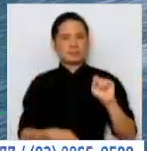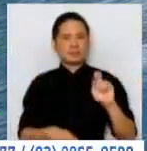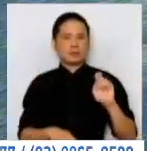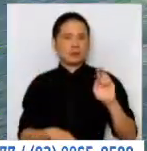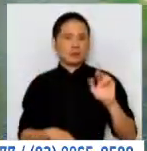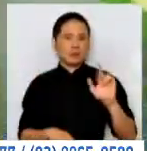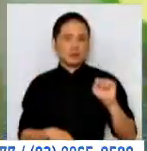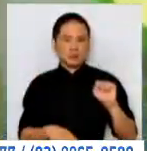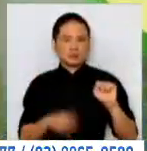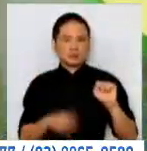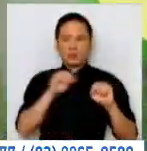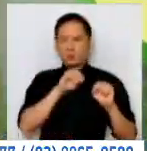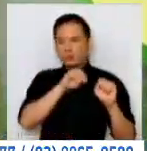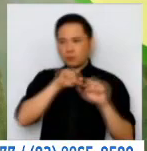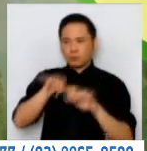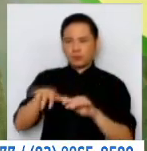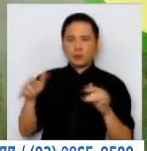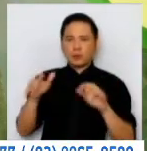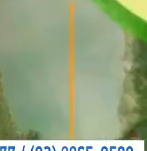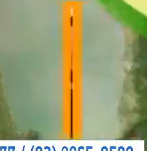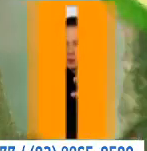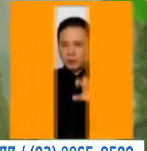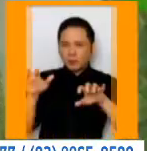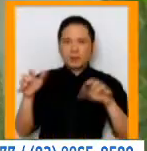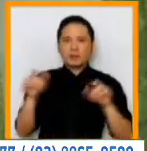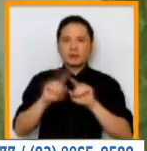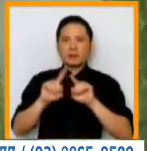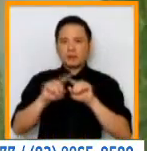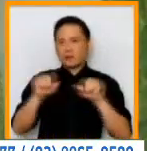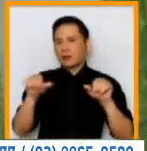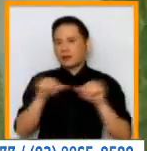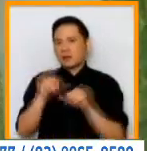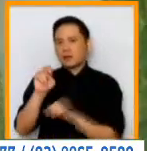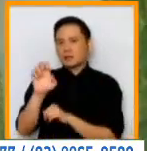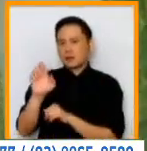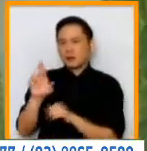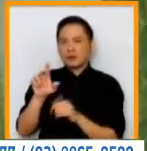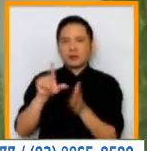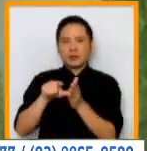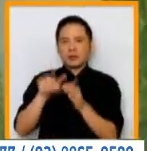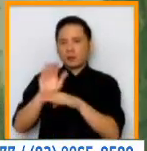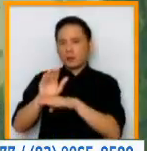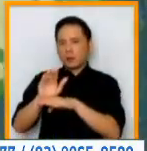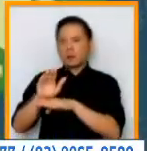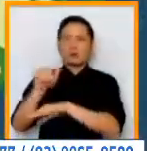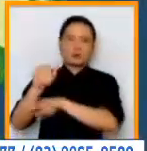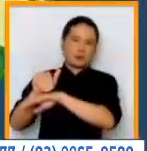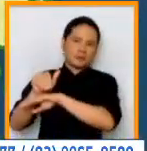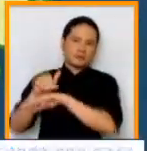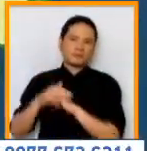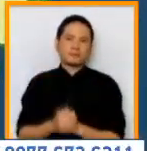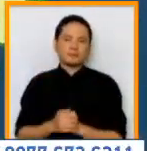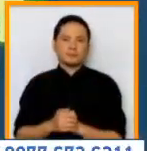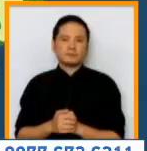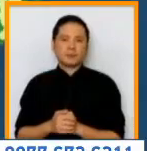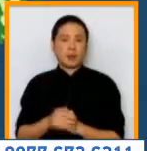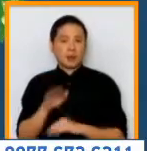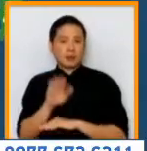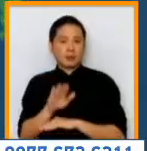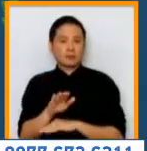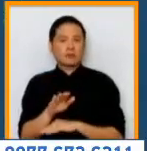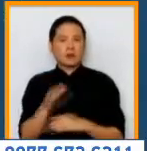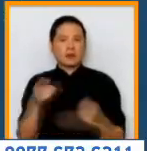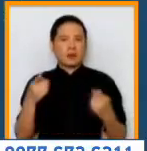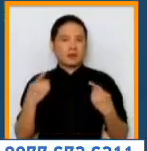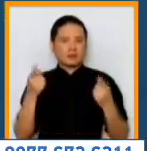Kaya posible pa rin ang pag-ulan sa ilang bahagi ng Metro Manila mamayang hapon o gabi. Maghapon namang may tsansa ng ulan sa malaking bahagi ng